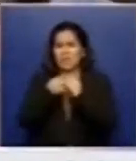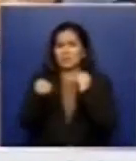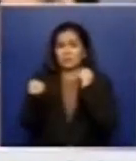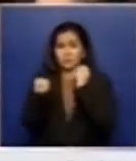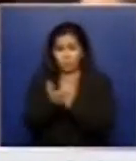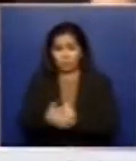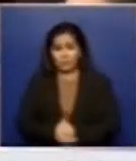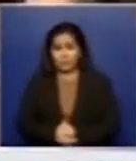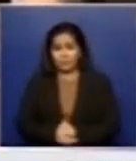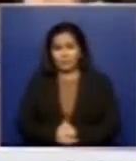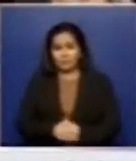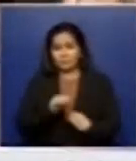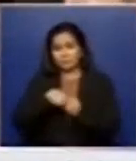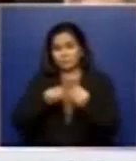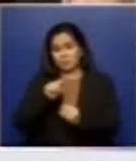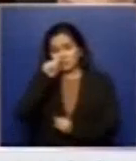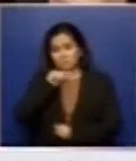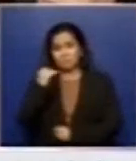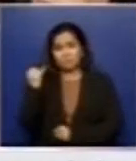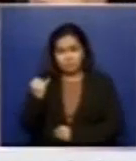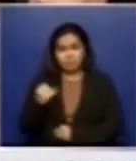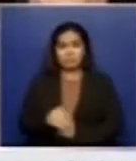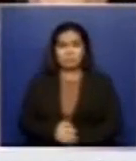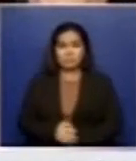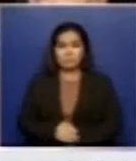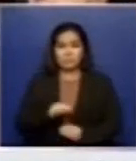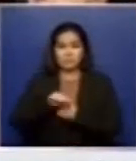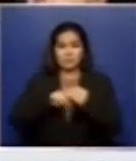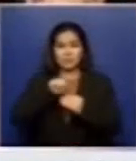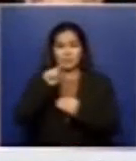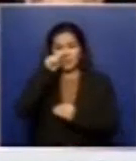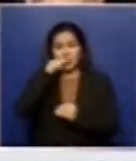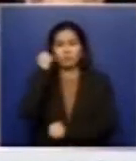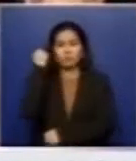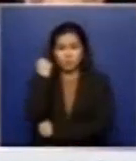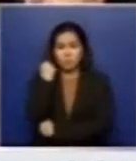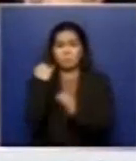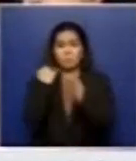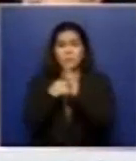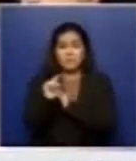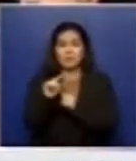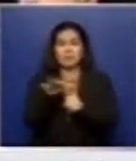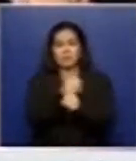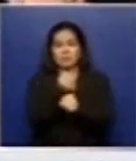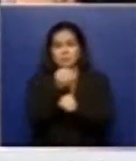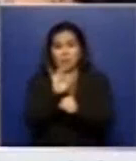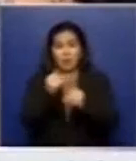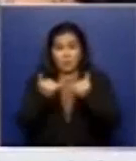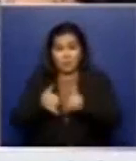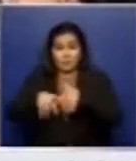ด19นี่แหละทำให้เศรษฐกิจแย่ทำให้เศรษฐกิจจนวันนี้พี่น้องประชาชนคนไทยตกง